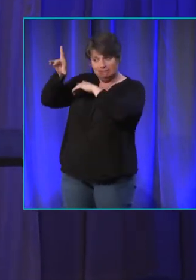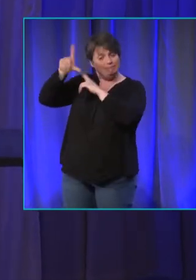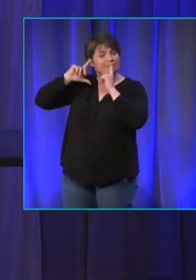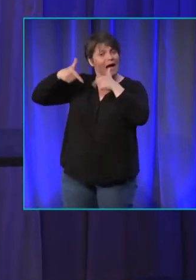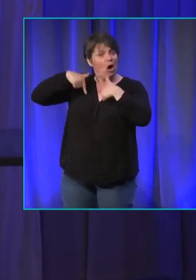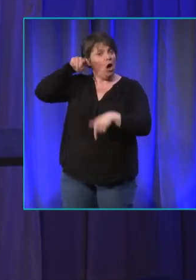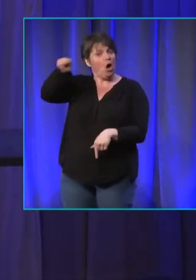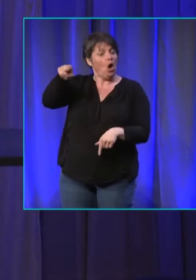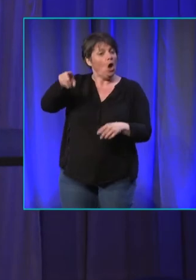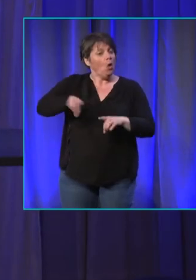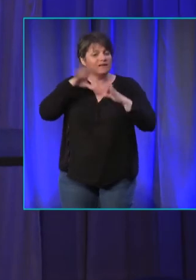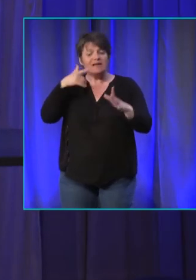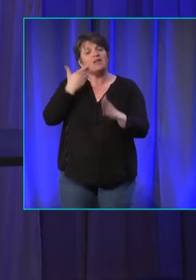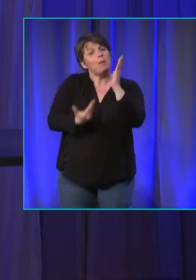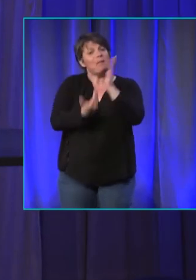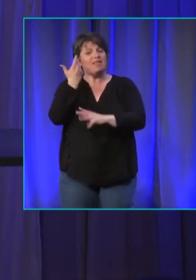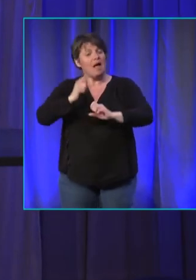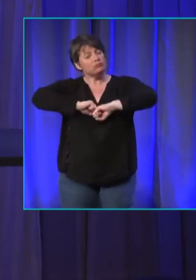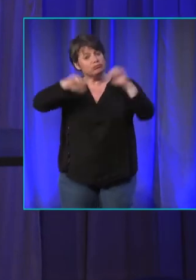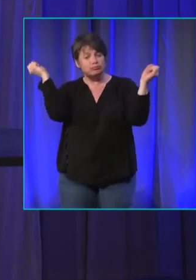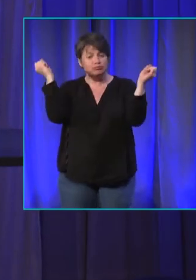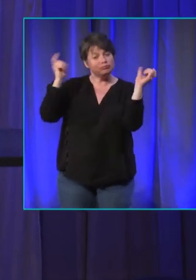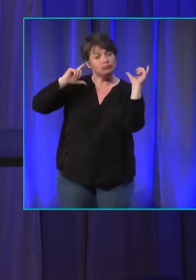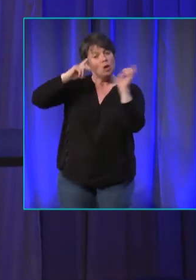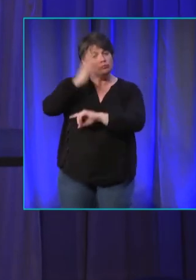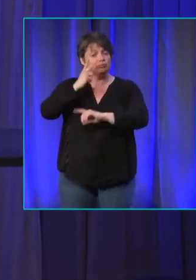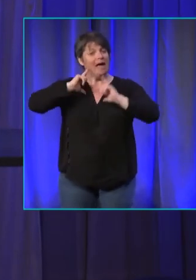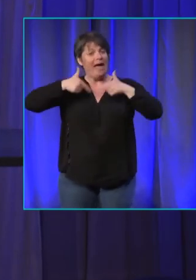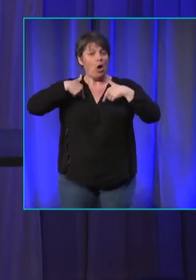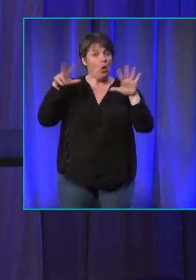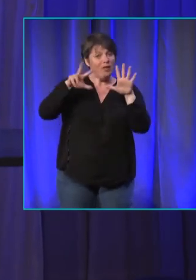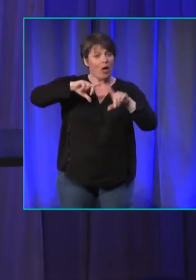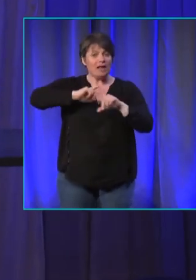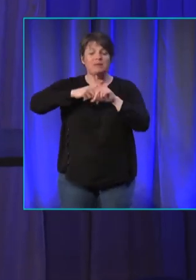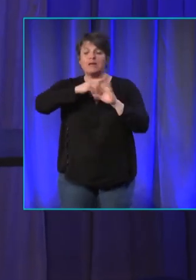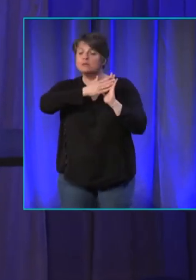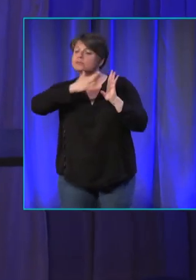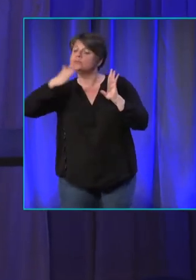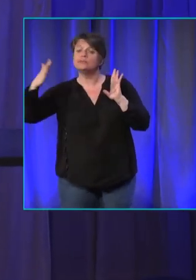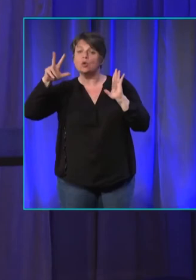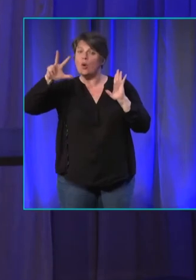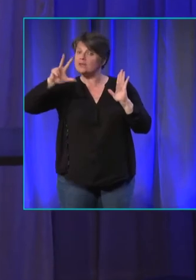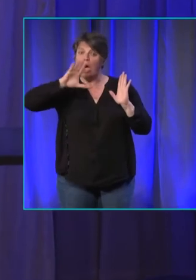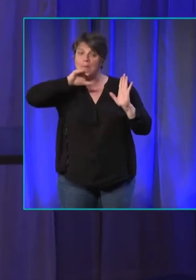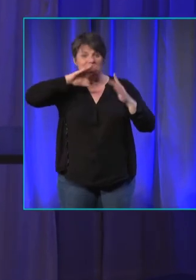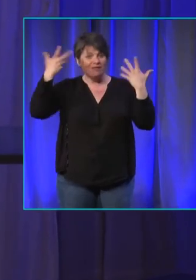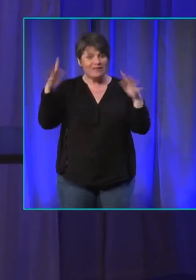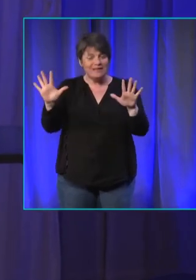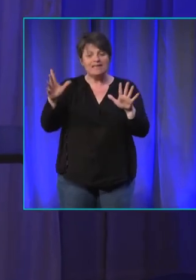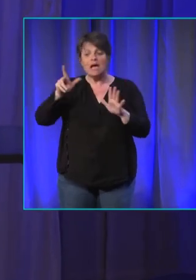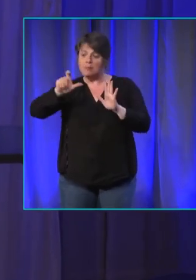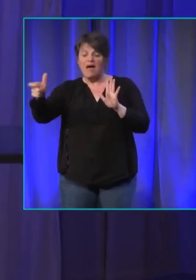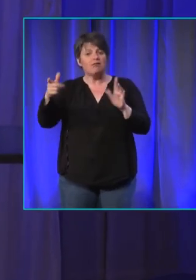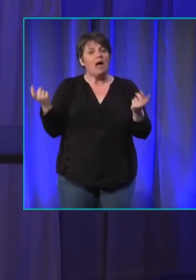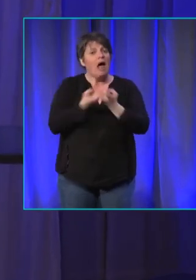Donc, elles attaquent l'école à 8h30. À 15h, elles ont terminé. Et puis après, c'est place à l'activité physique, où elles en font 2,